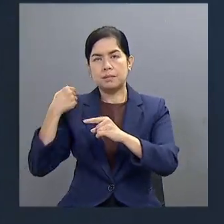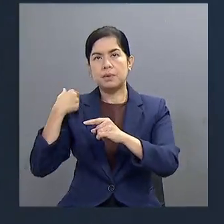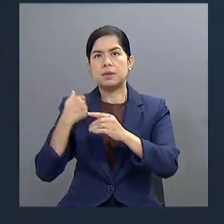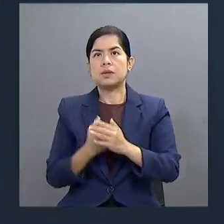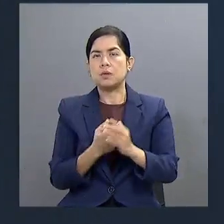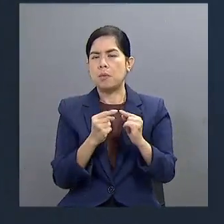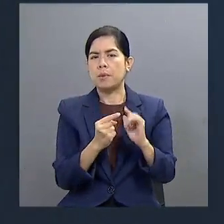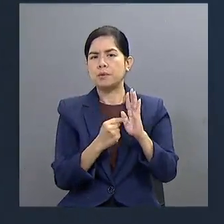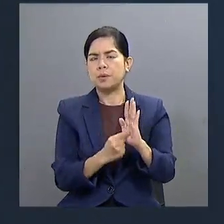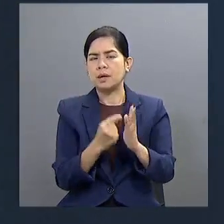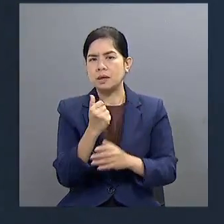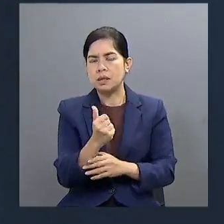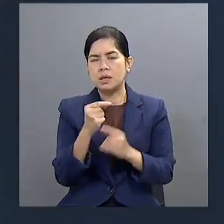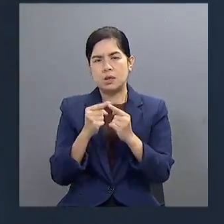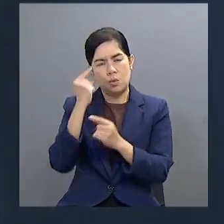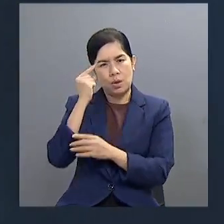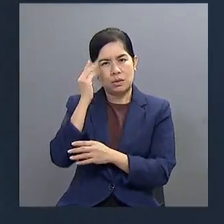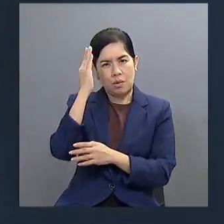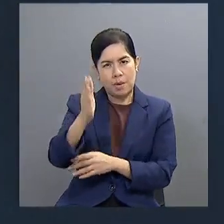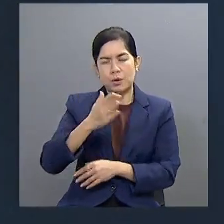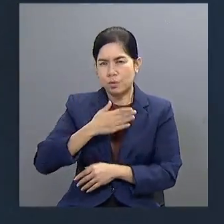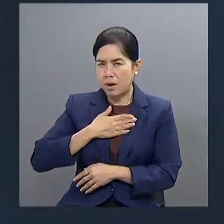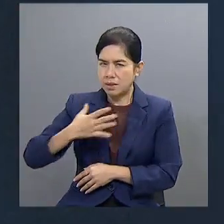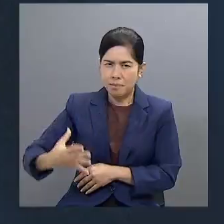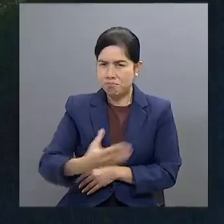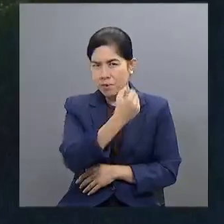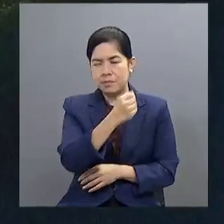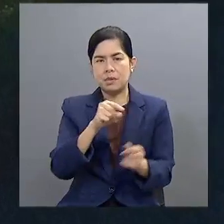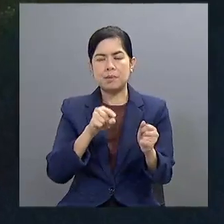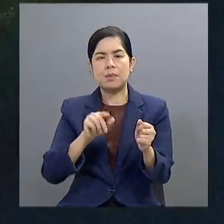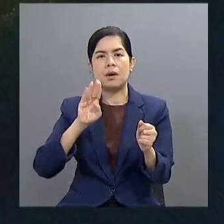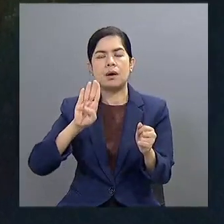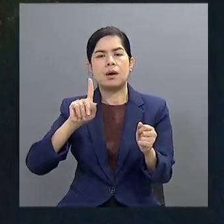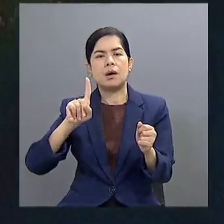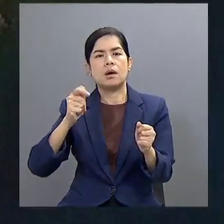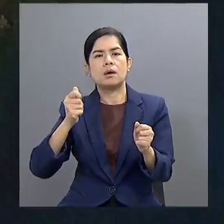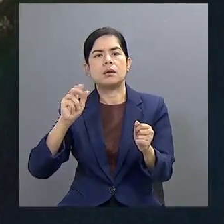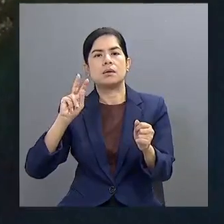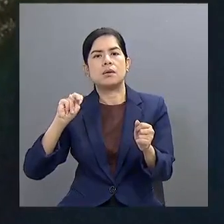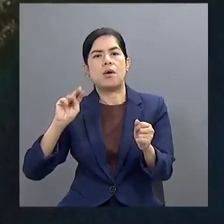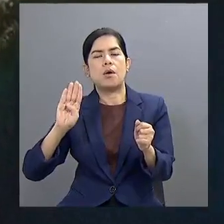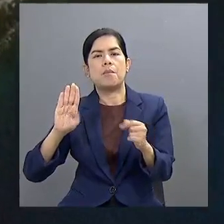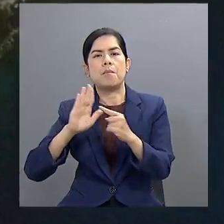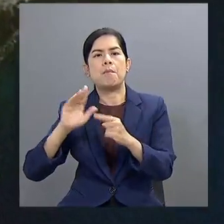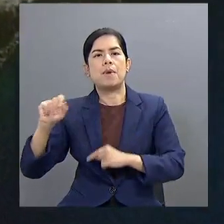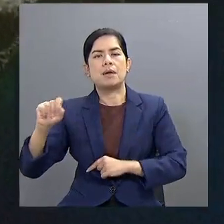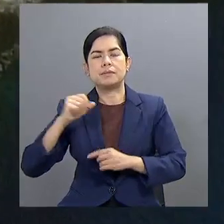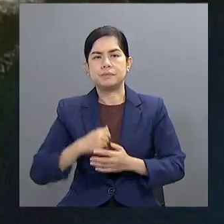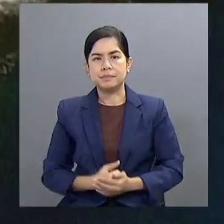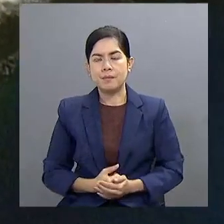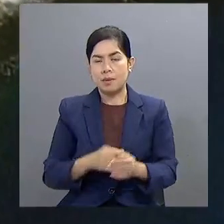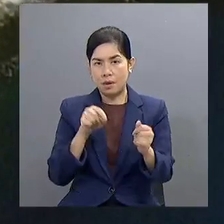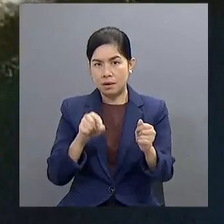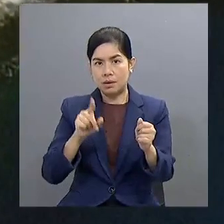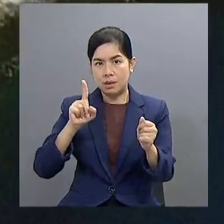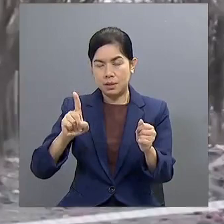สักวันหนึ่งจะยึดดอนบาสกลับคืนมาเช่นเดียวกันค่ะเมืองลีซีชานส์เป็นฐานที่มั่นแห่งสุดท้ายของยูเครน